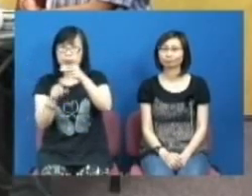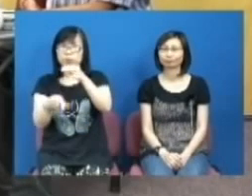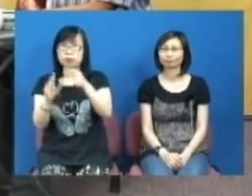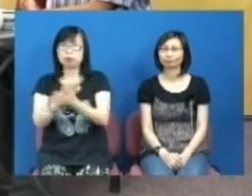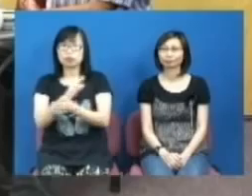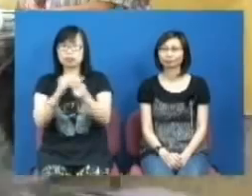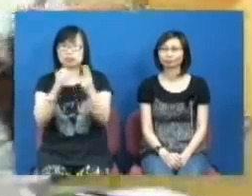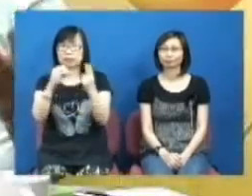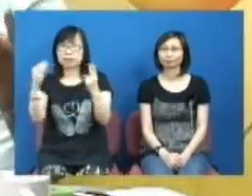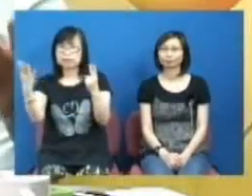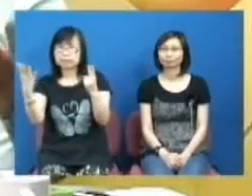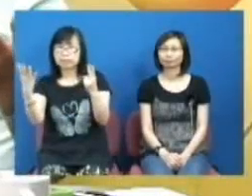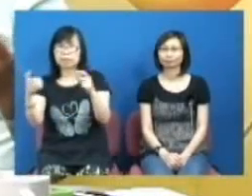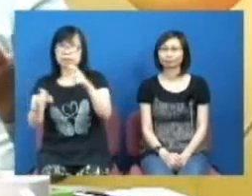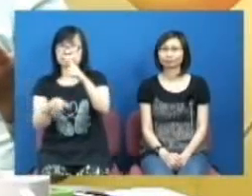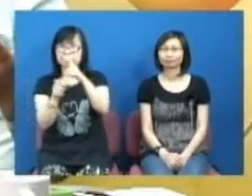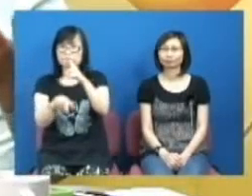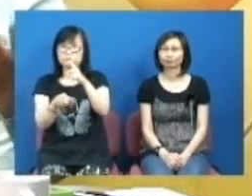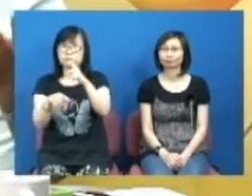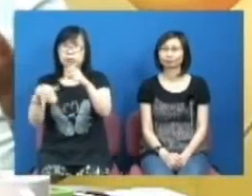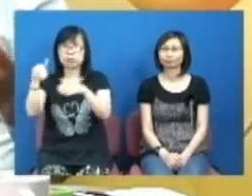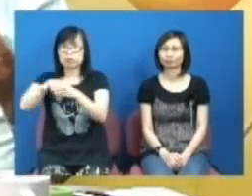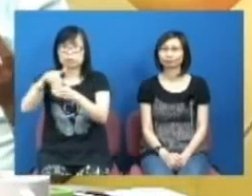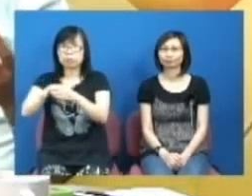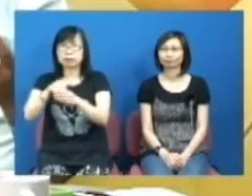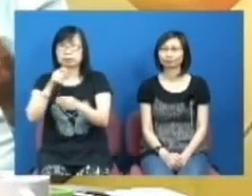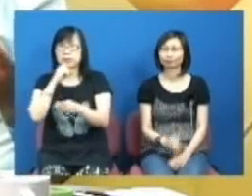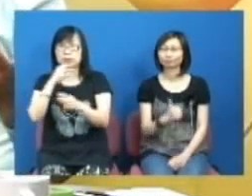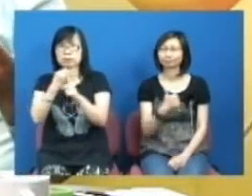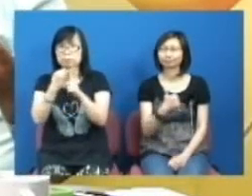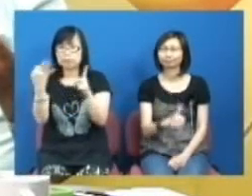2004年的9月的選舉，足足有13個月，